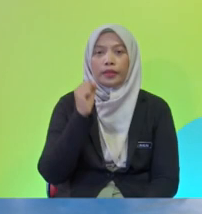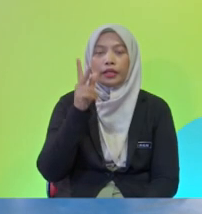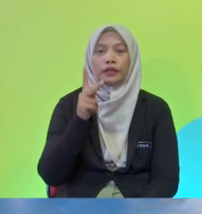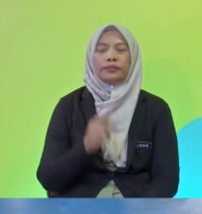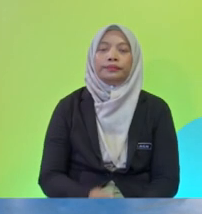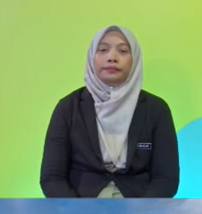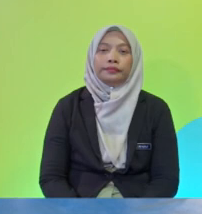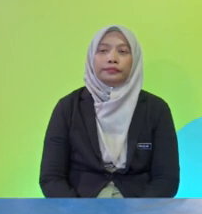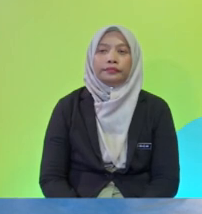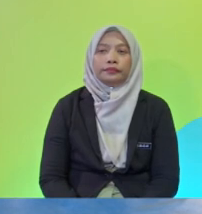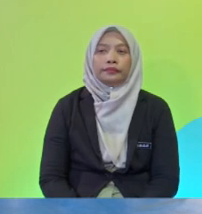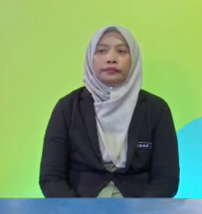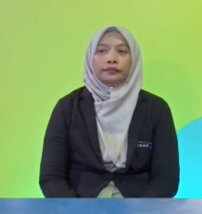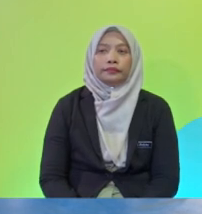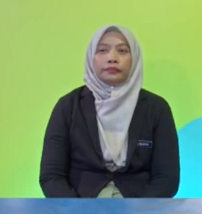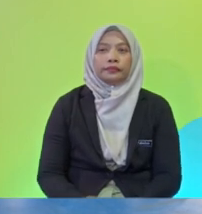Okey, in,